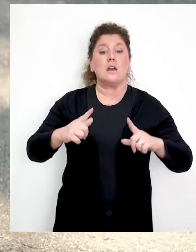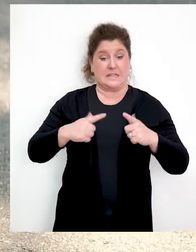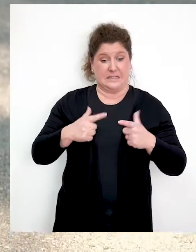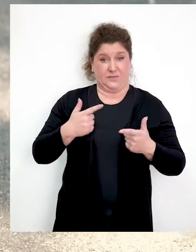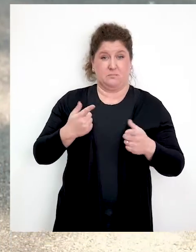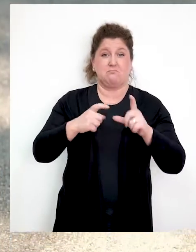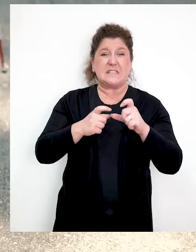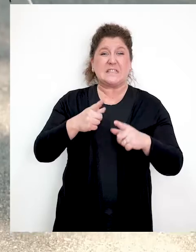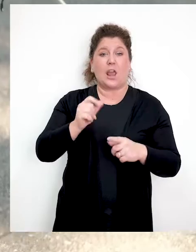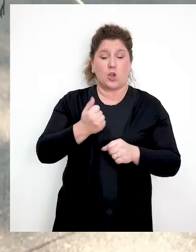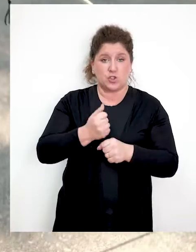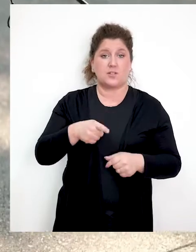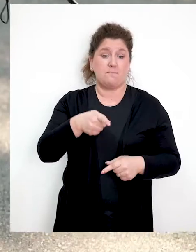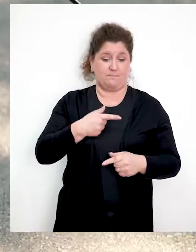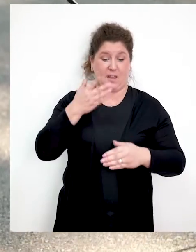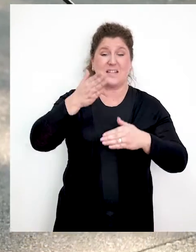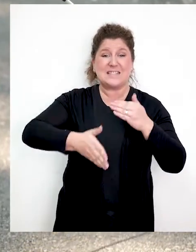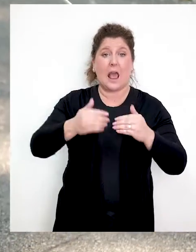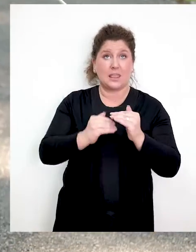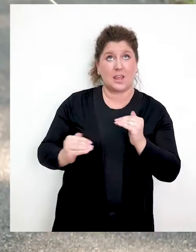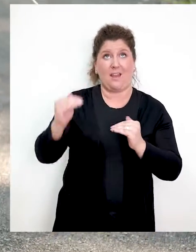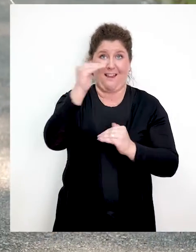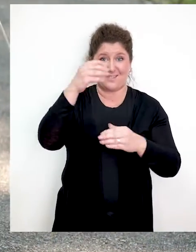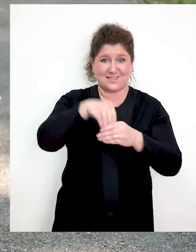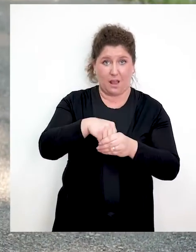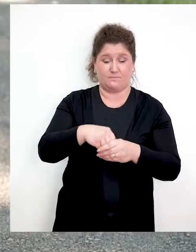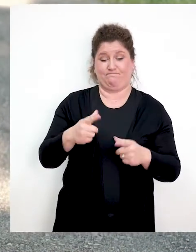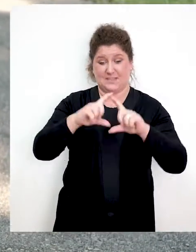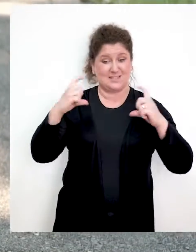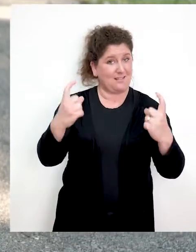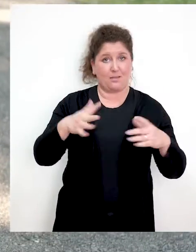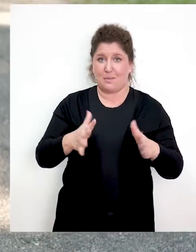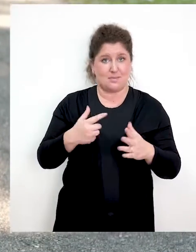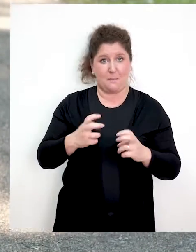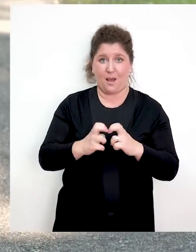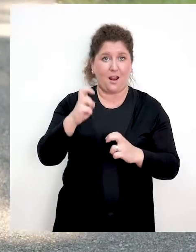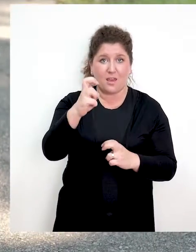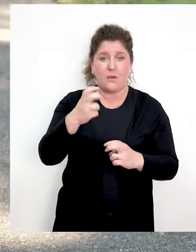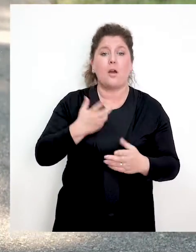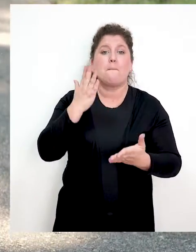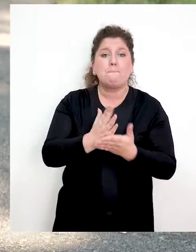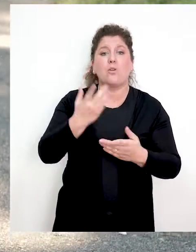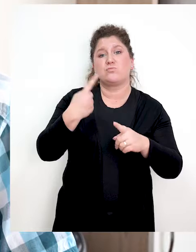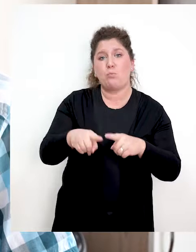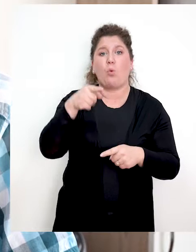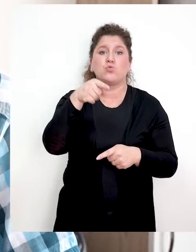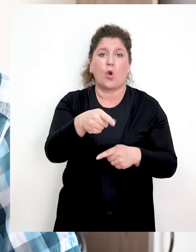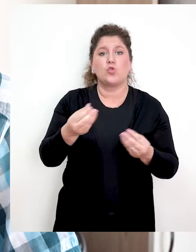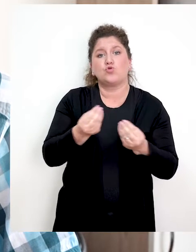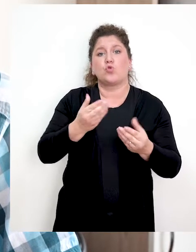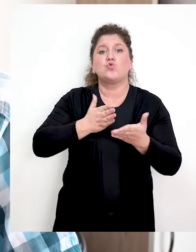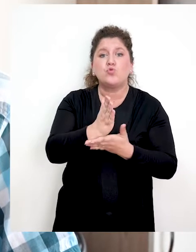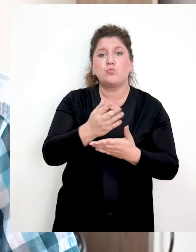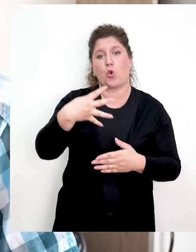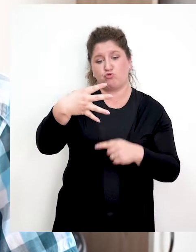Živim na Sigečici, taj je stan na zadnjem katu. Ta zgrada nema lifta baš upravo zato što ima kao službeno 4